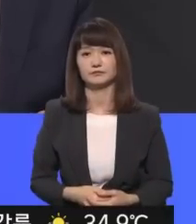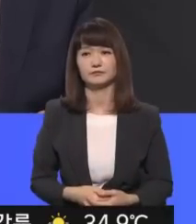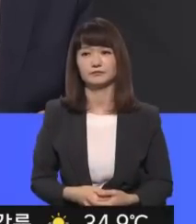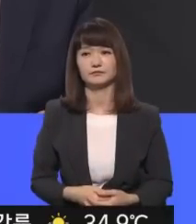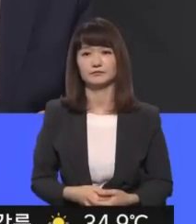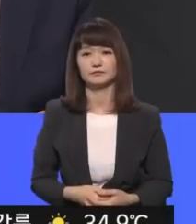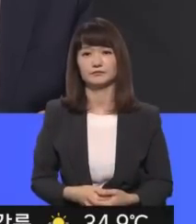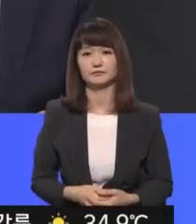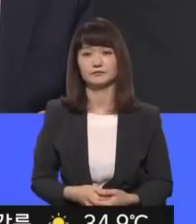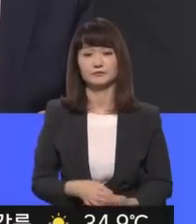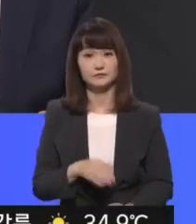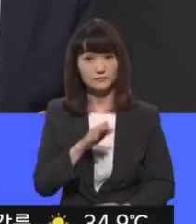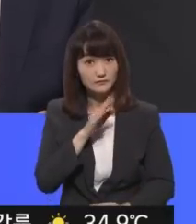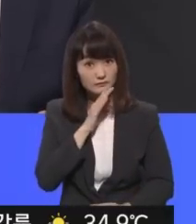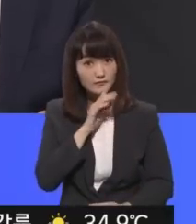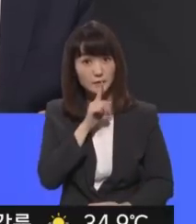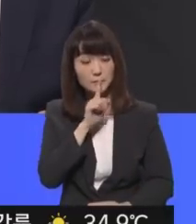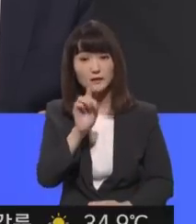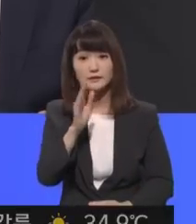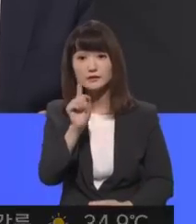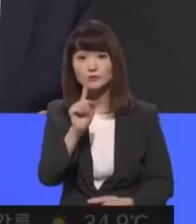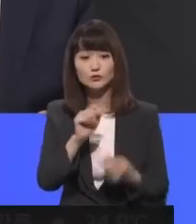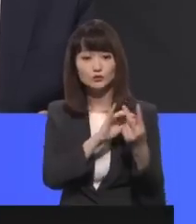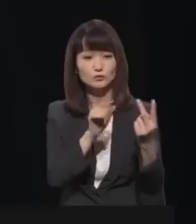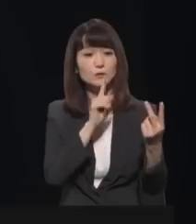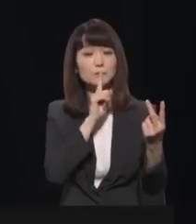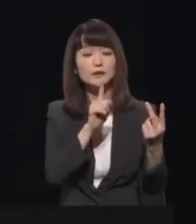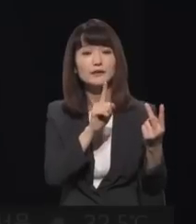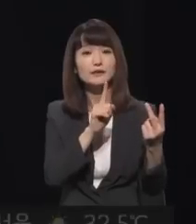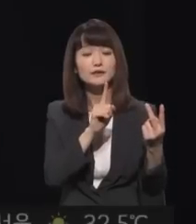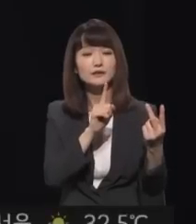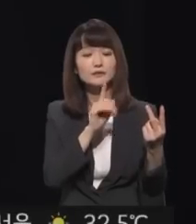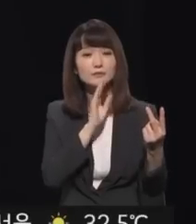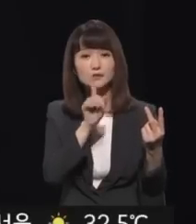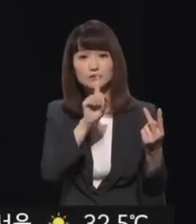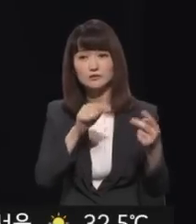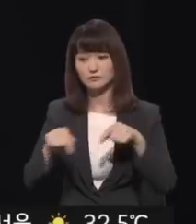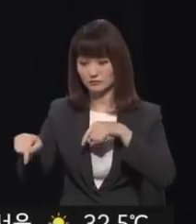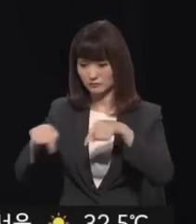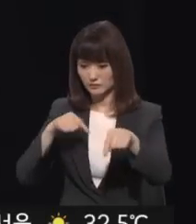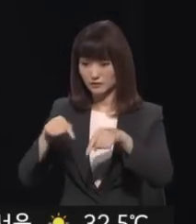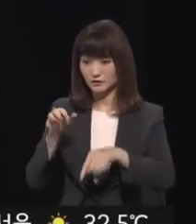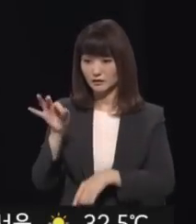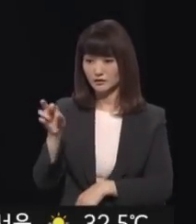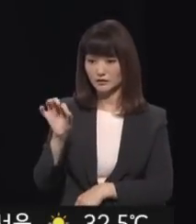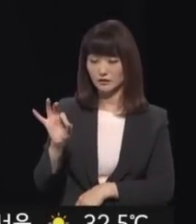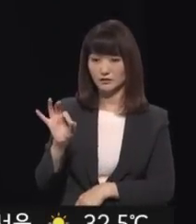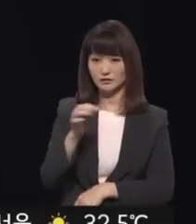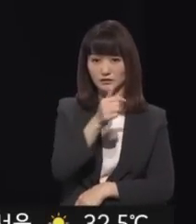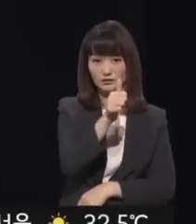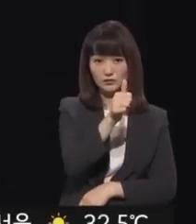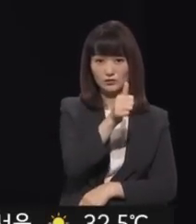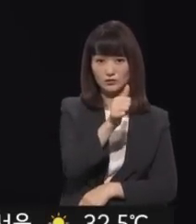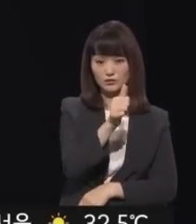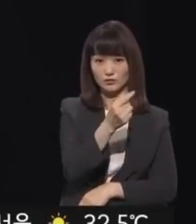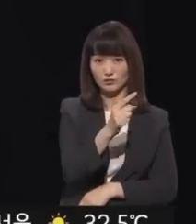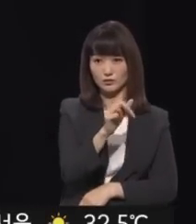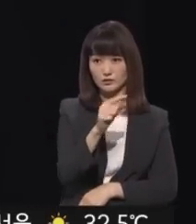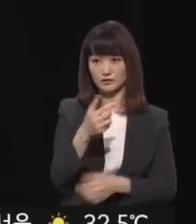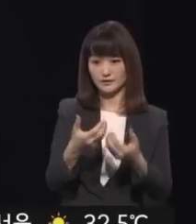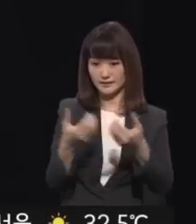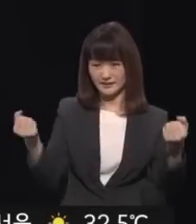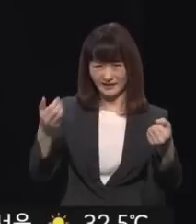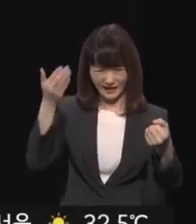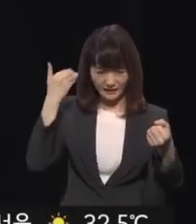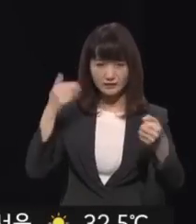님 진짜 말 되는게 2분 말씀이 말 되는게 정치적으로 녕 오남 갈라 놓은게 옛날이 지만